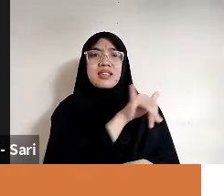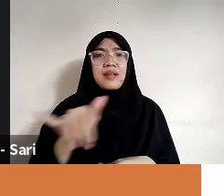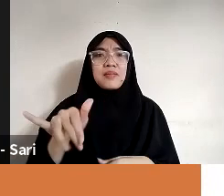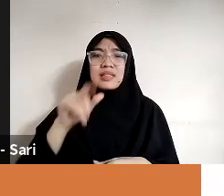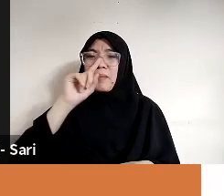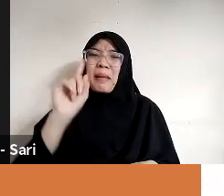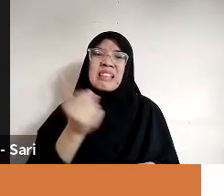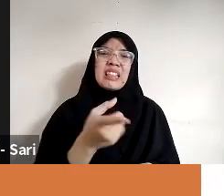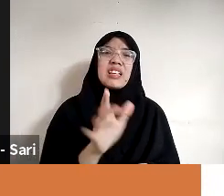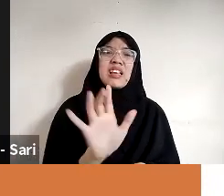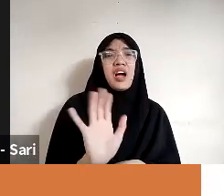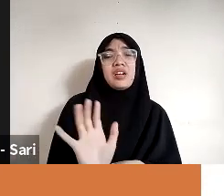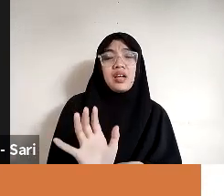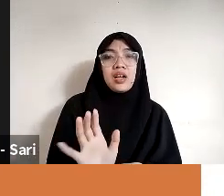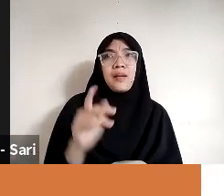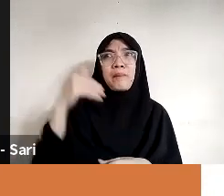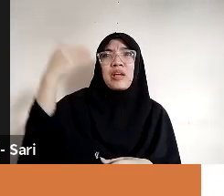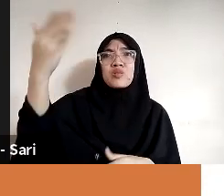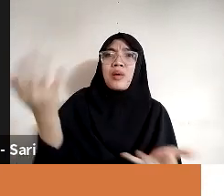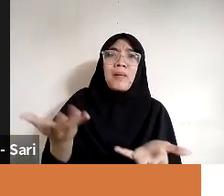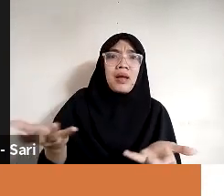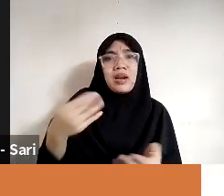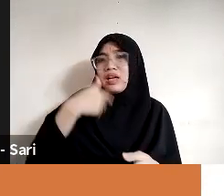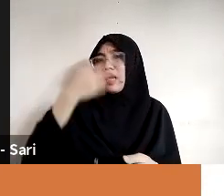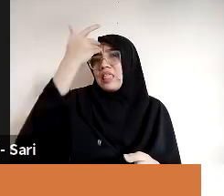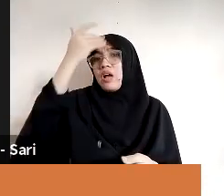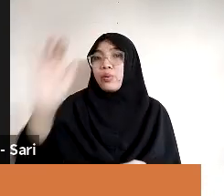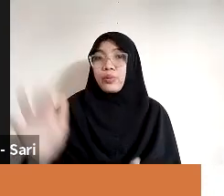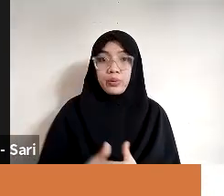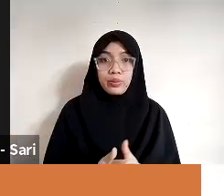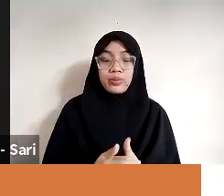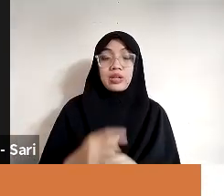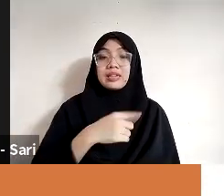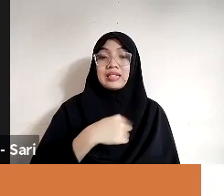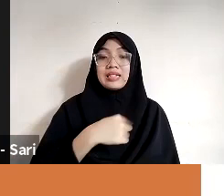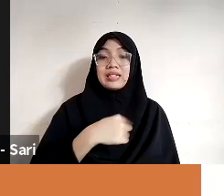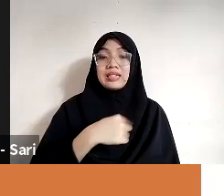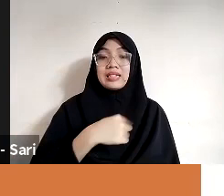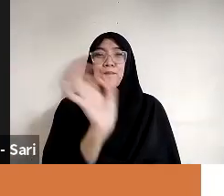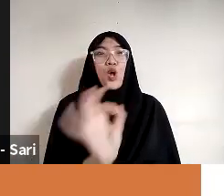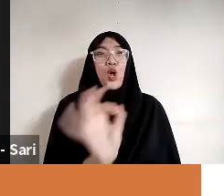ketidakpastian, tidak tahu besok akan kemana, karena kita juga belum yakin kapan